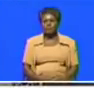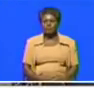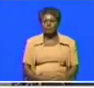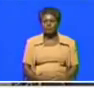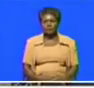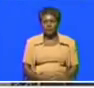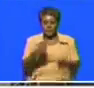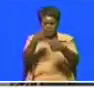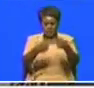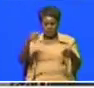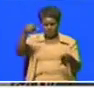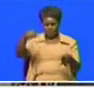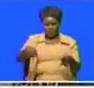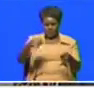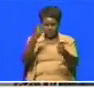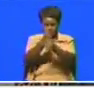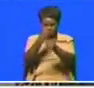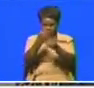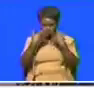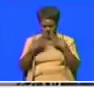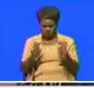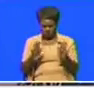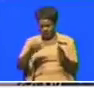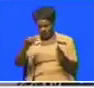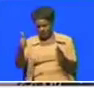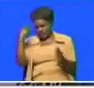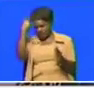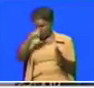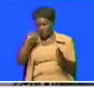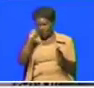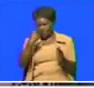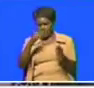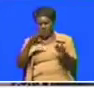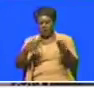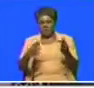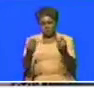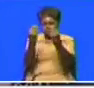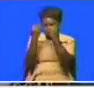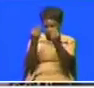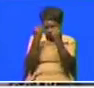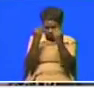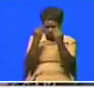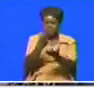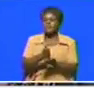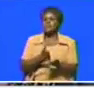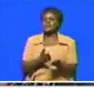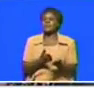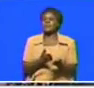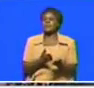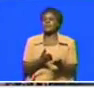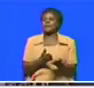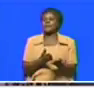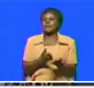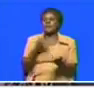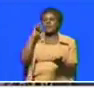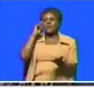Now this year what we have now done is to go to another phase which is about educating in the education sector, where we think